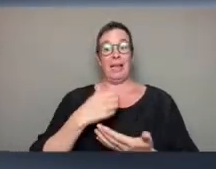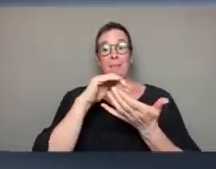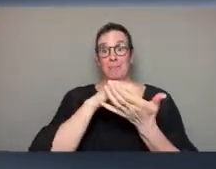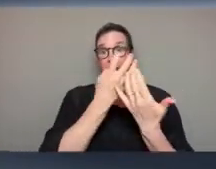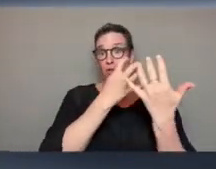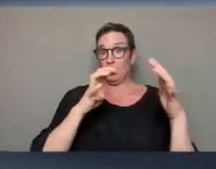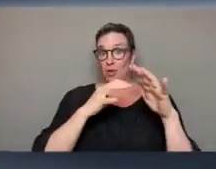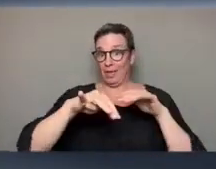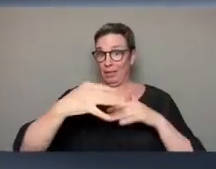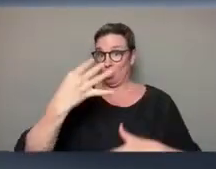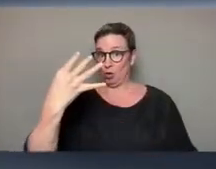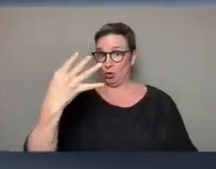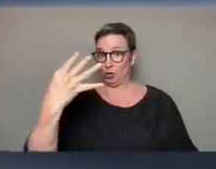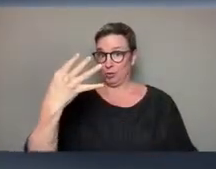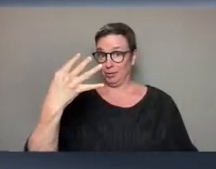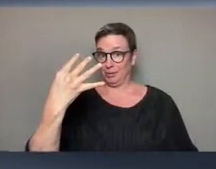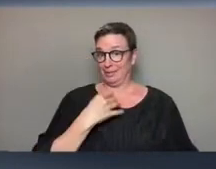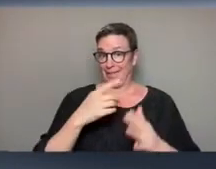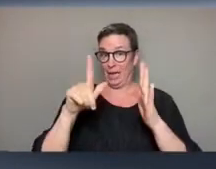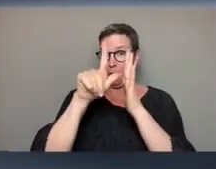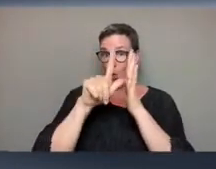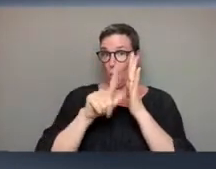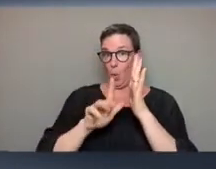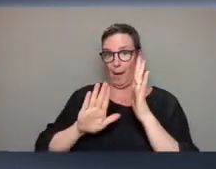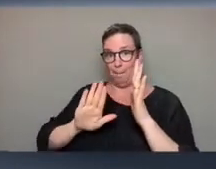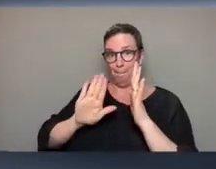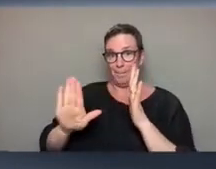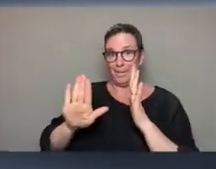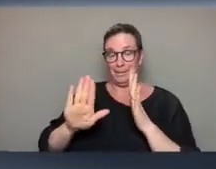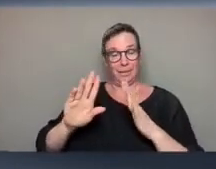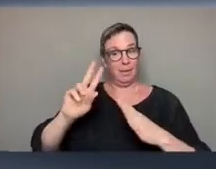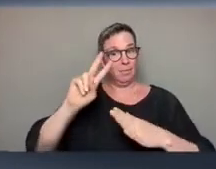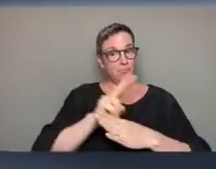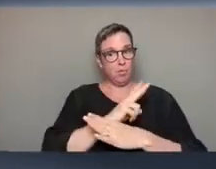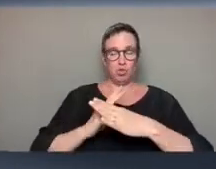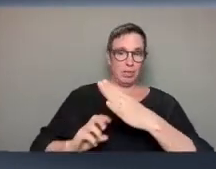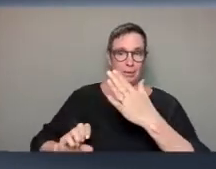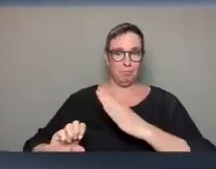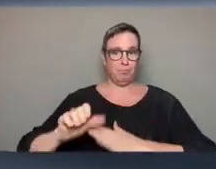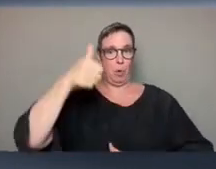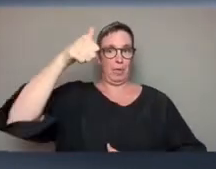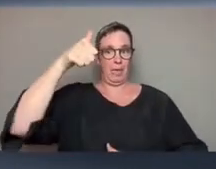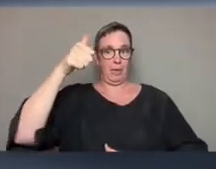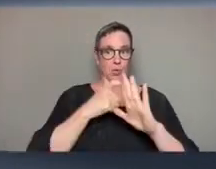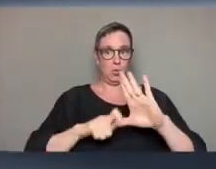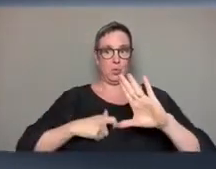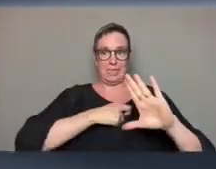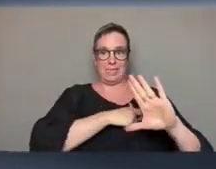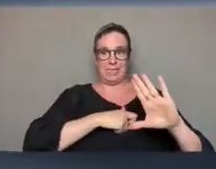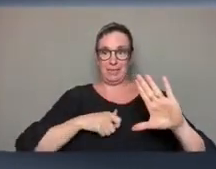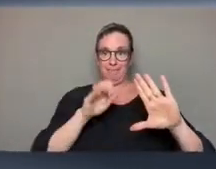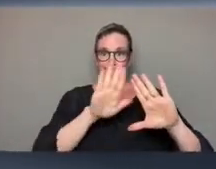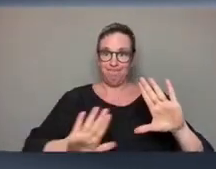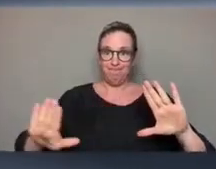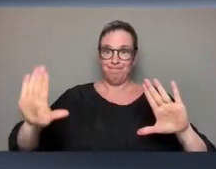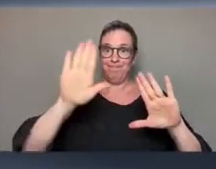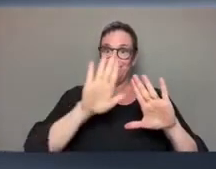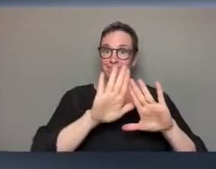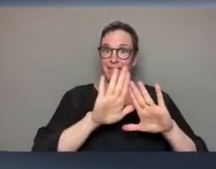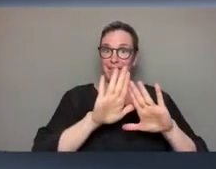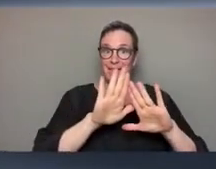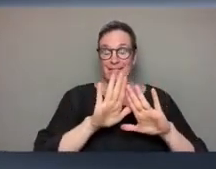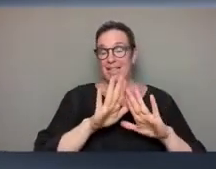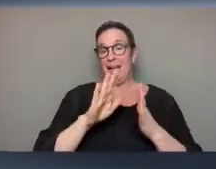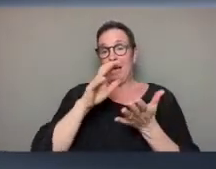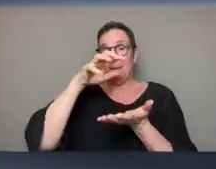et qui a sa propre loi. C'est un projet pionnier parce que c'est un des parcs